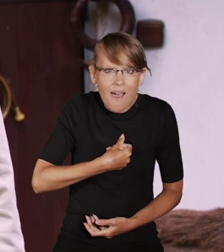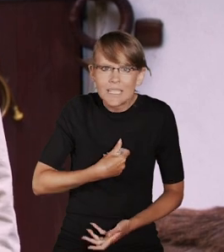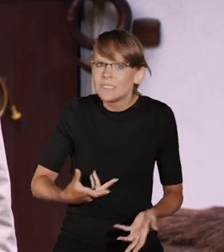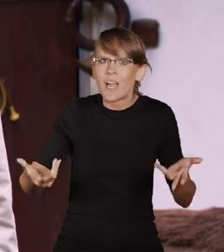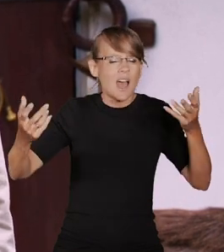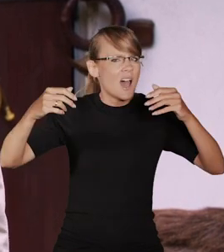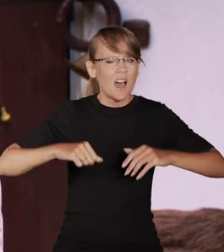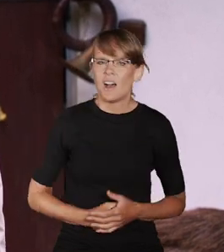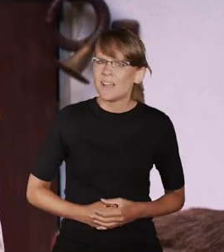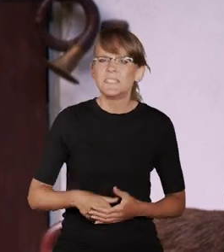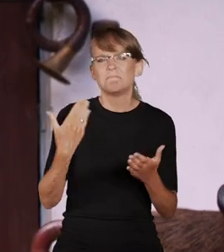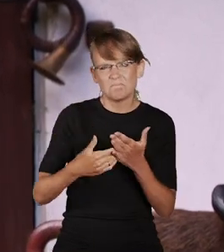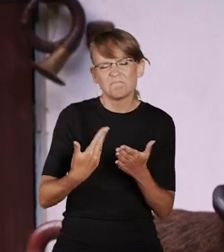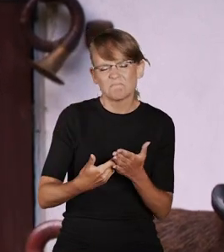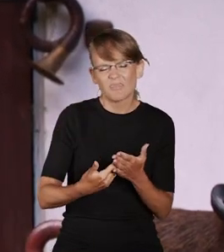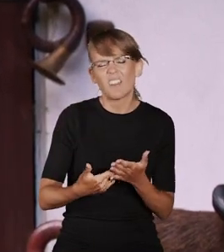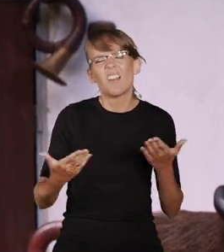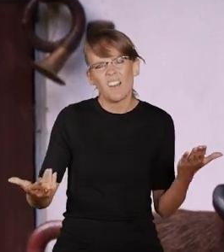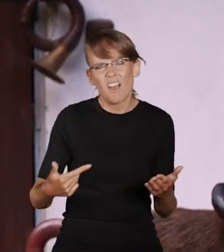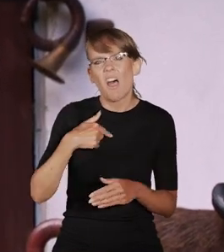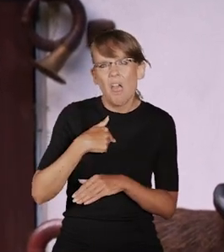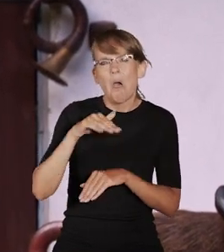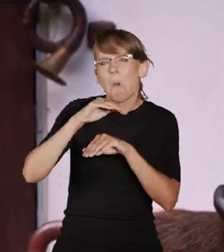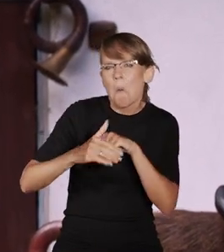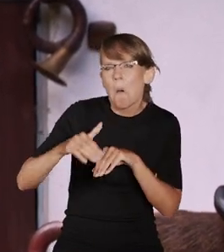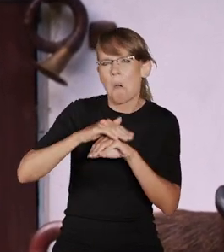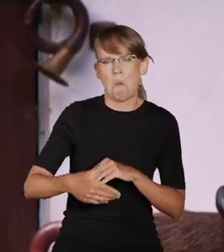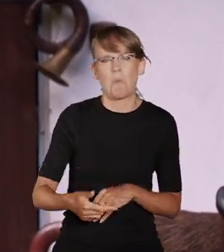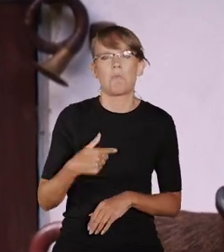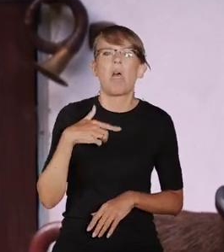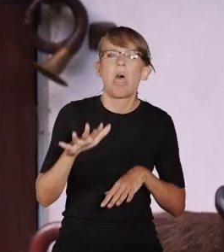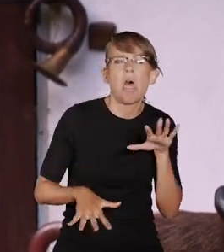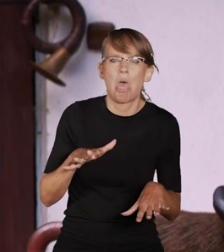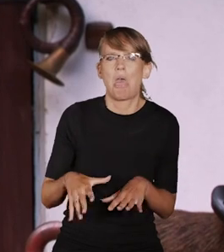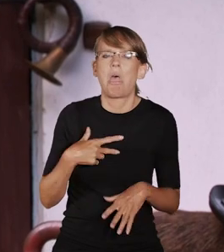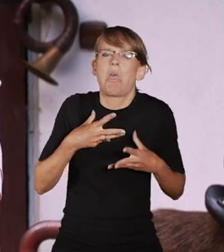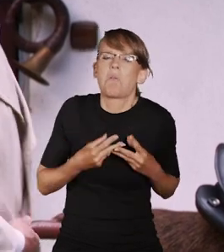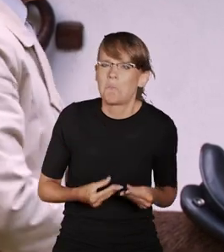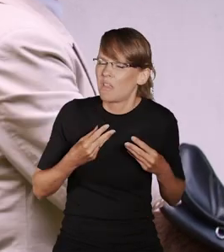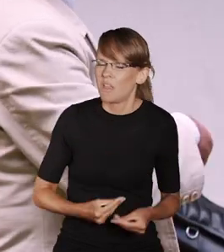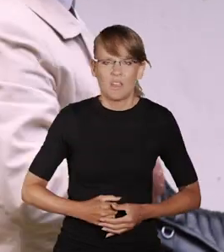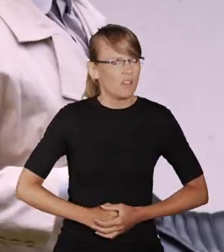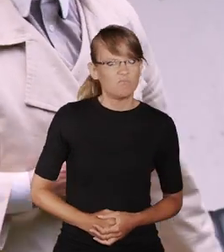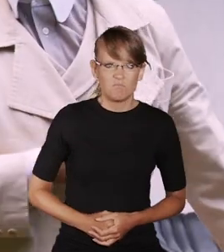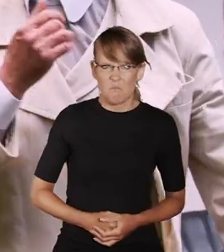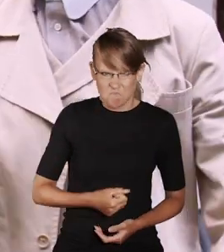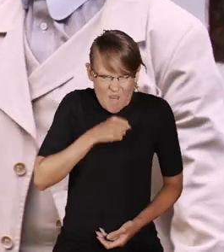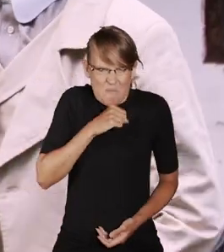Mazutow ma krwawą biegunkę. A ta znowu nastroje. I żeby choć jedna kanalia zapłaciła. Ale